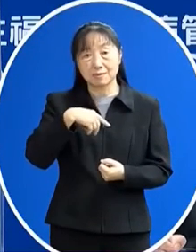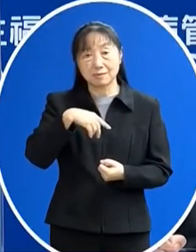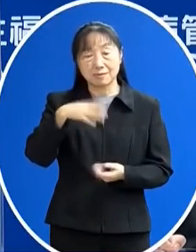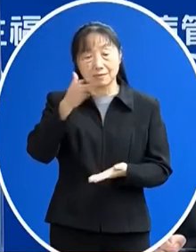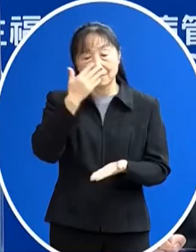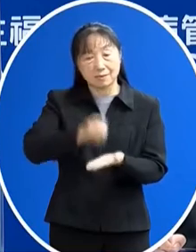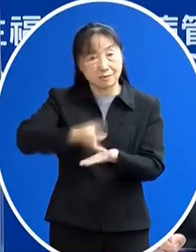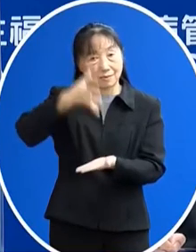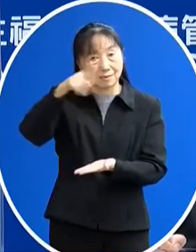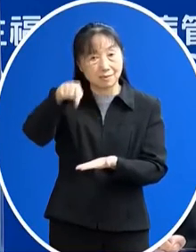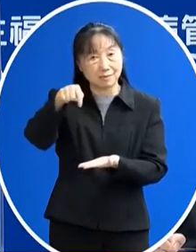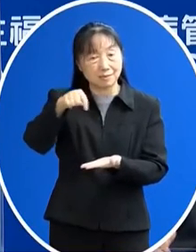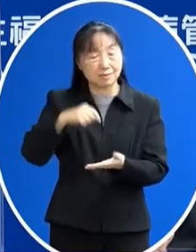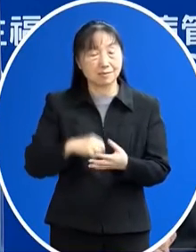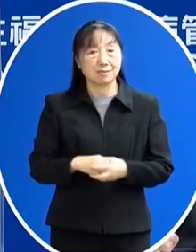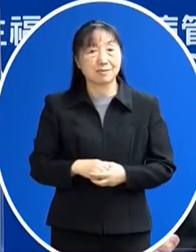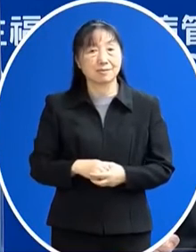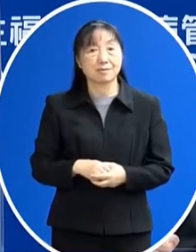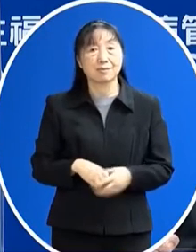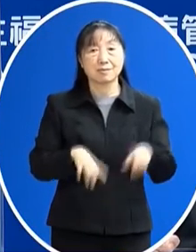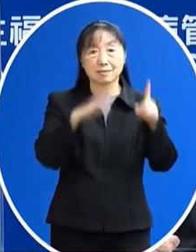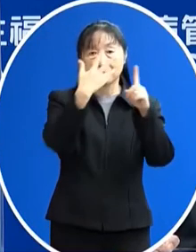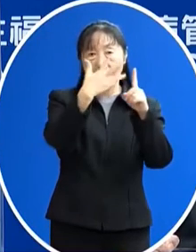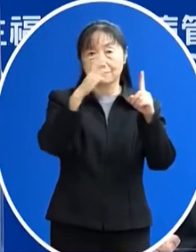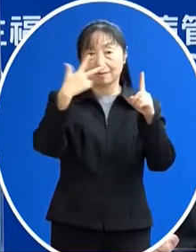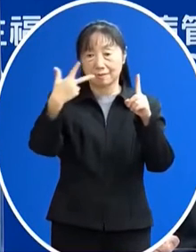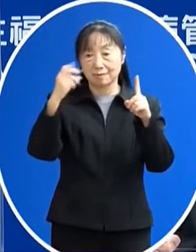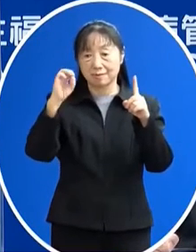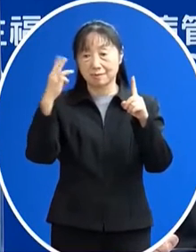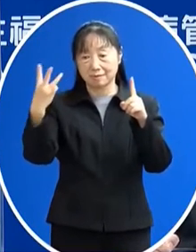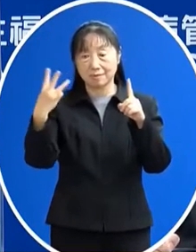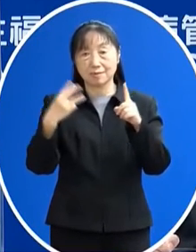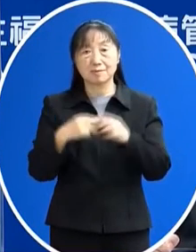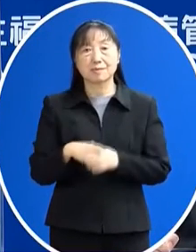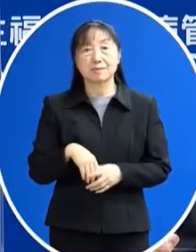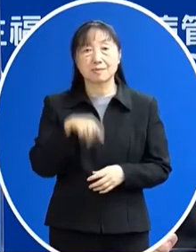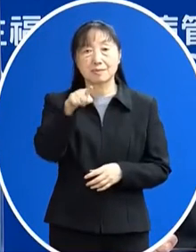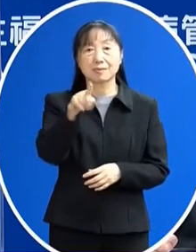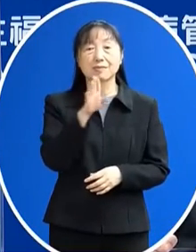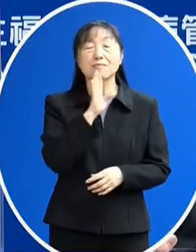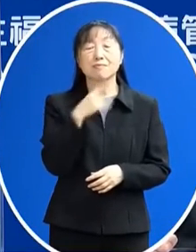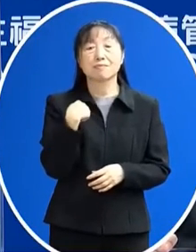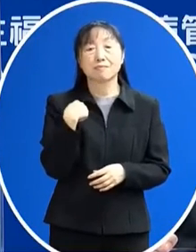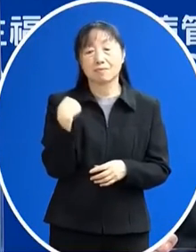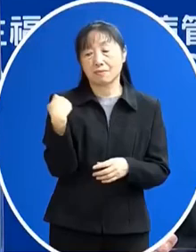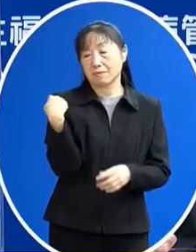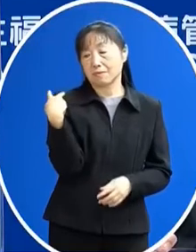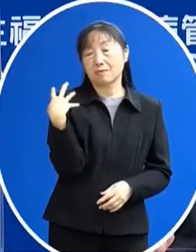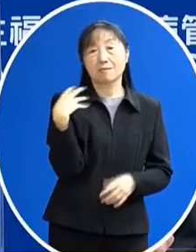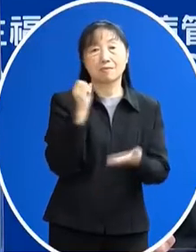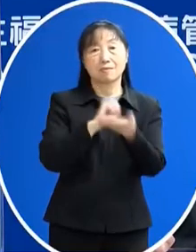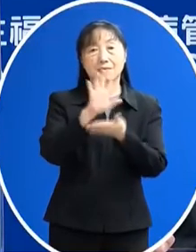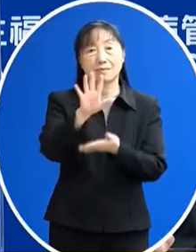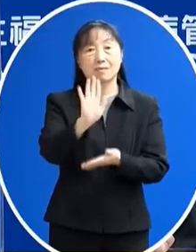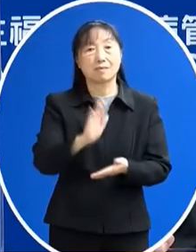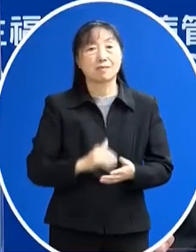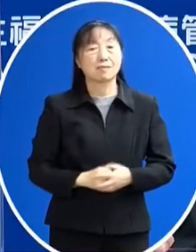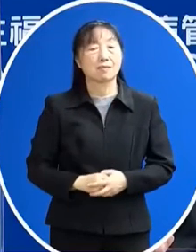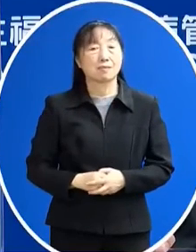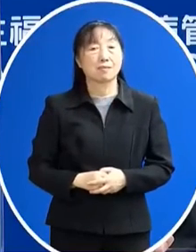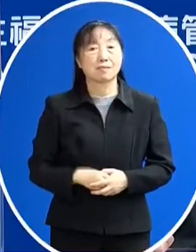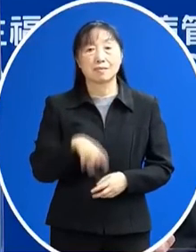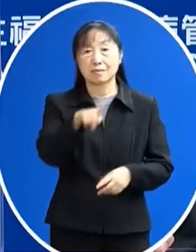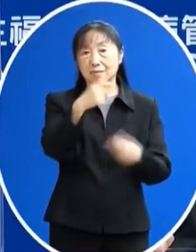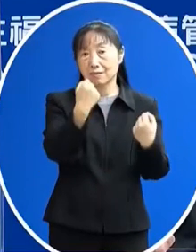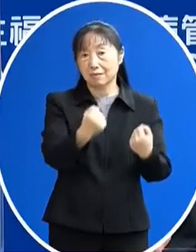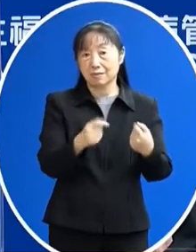店大概18703，在这两天跟大家，昨天跟大家报告过的，他